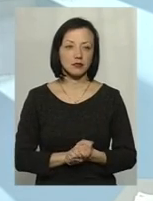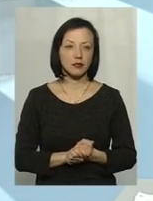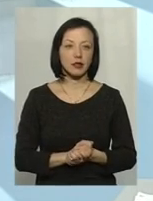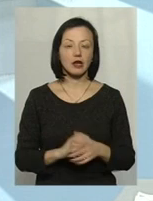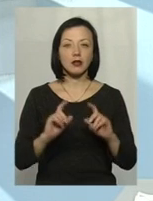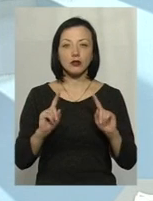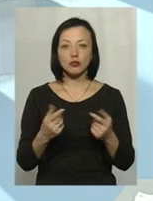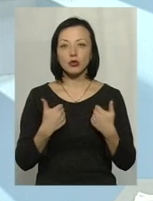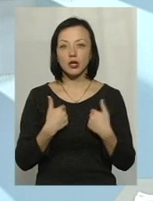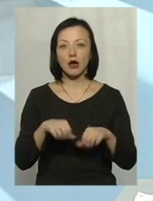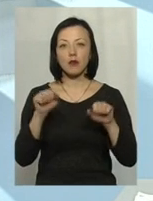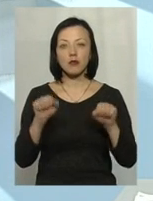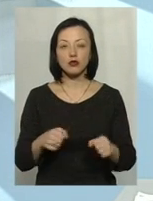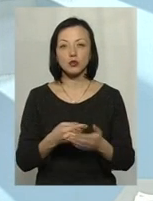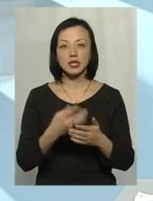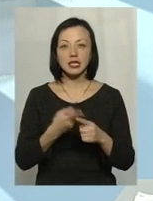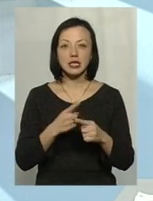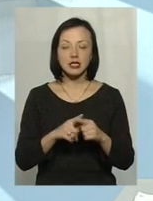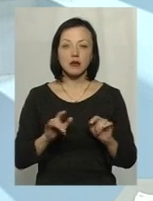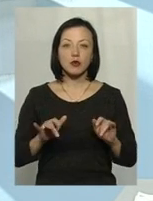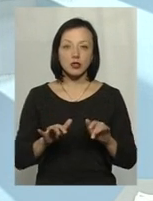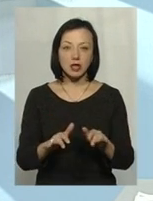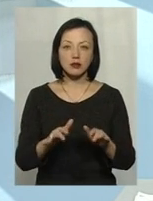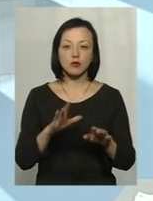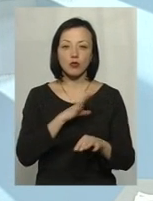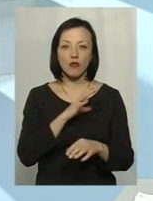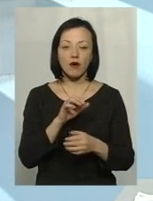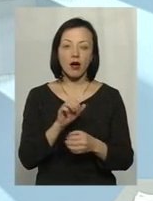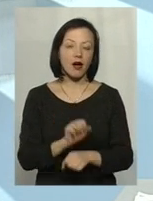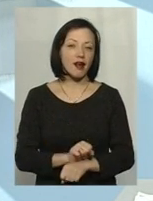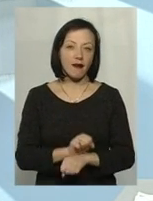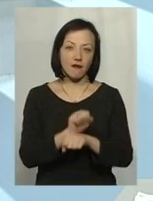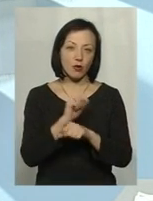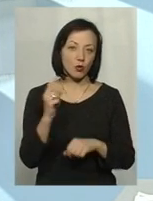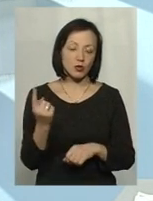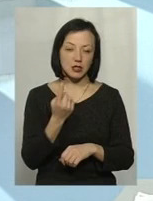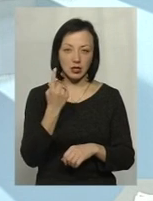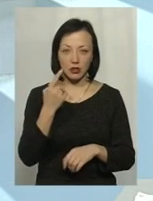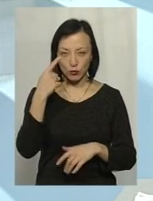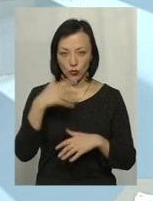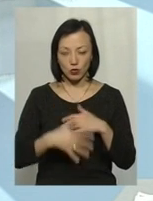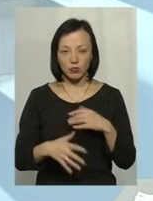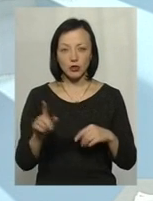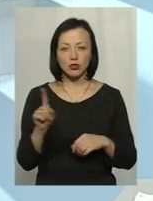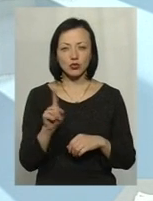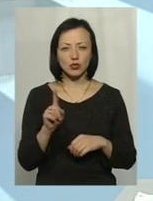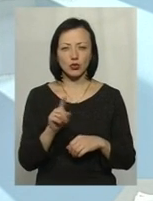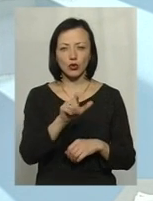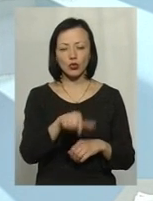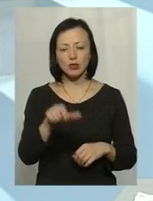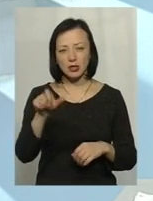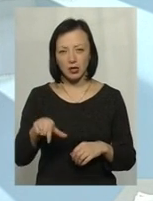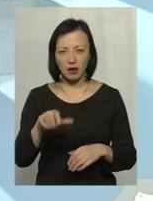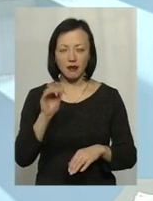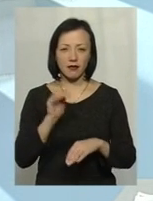я можу оцінити цей процес. Зрозуміло, що він був революційний. Зрозуміло, що і людський